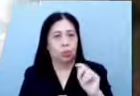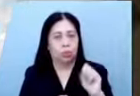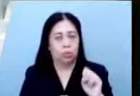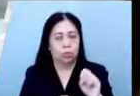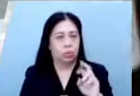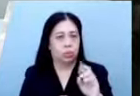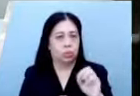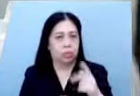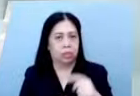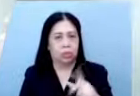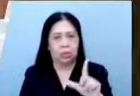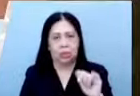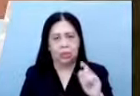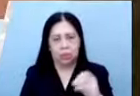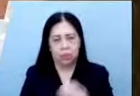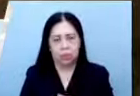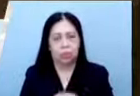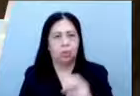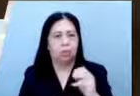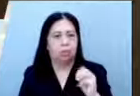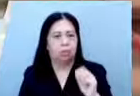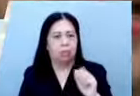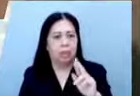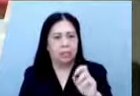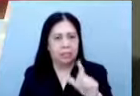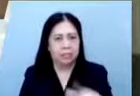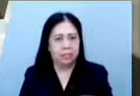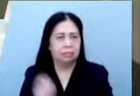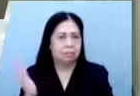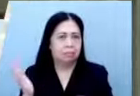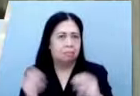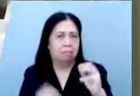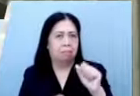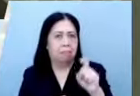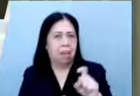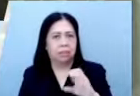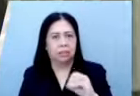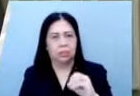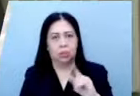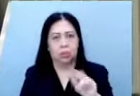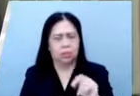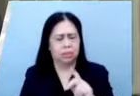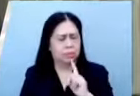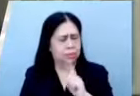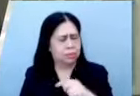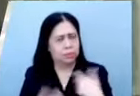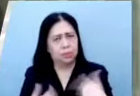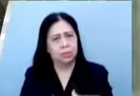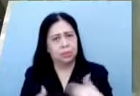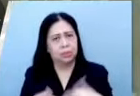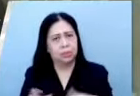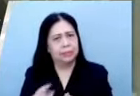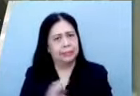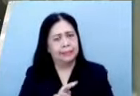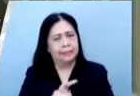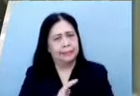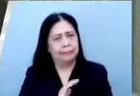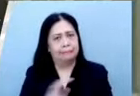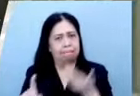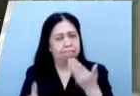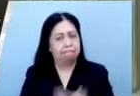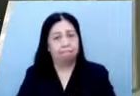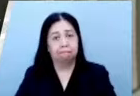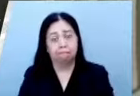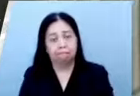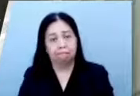Pimentel, Maricel Soriano at Max Collins. Hindi mo nga matatawaran like yung a talent like her doesn't come